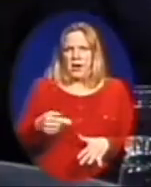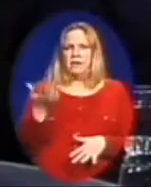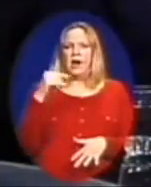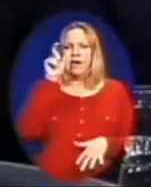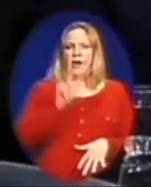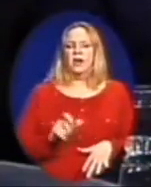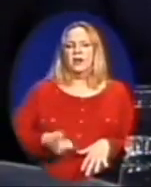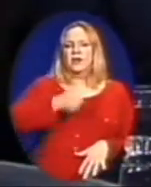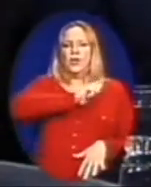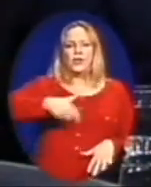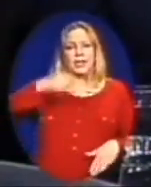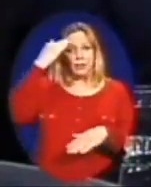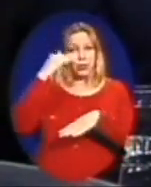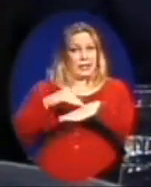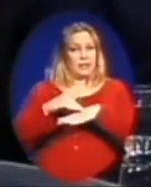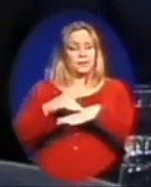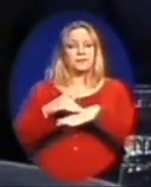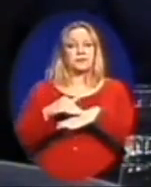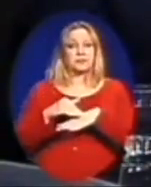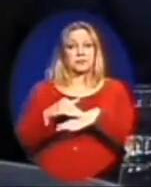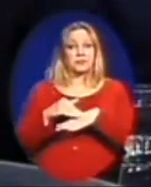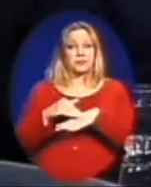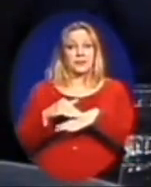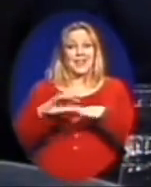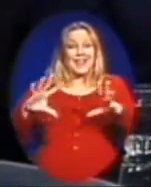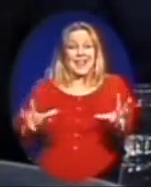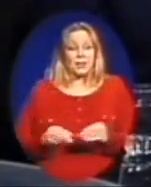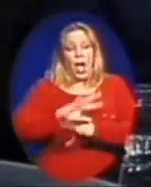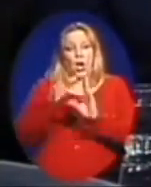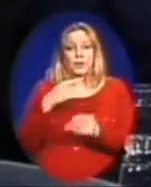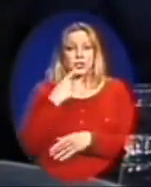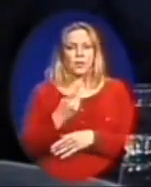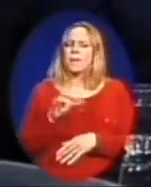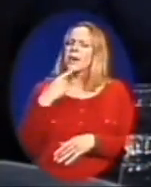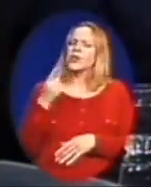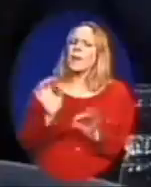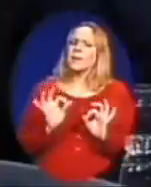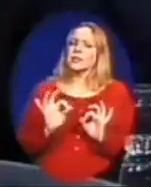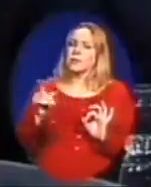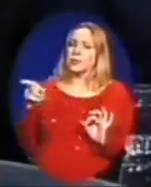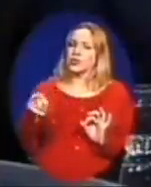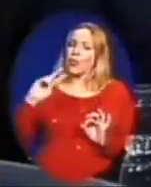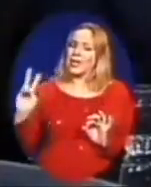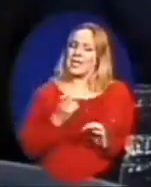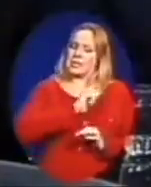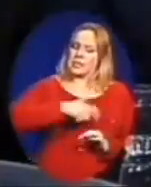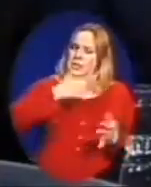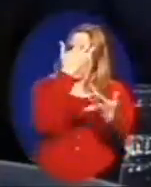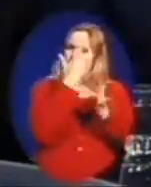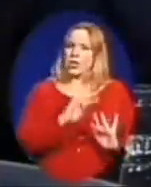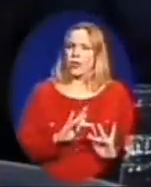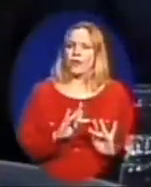היה ראש עיריית מודיעין. עם כל מה שזה אומר, מה אתה אומר בעצם? שהוא גייס את העירייה